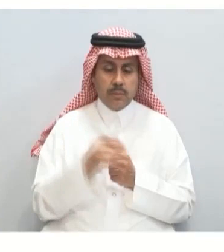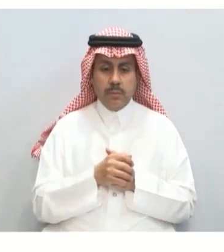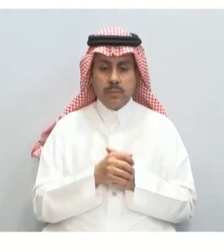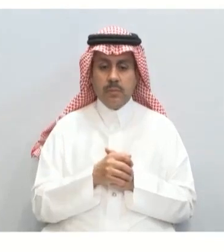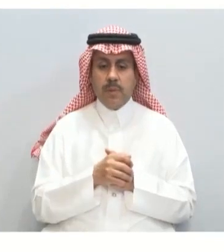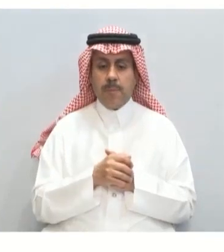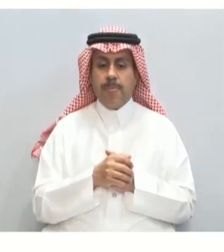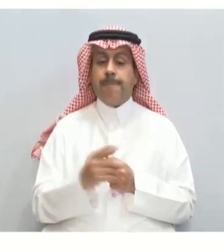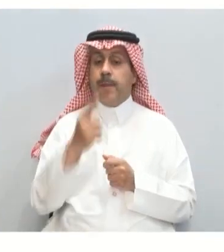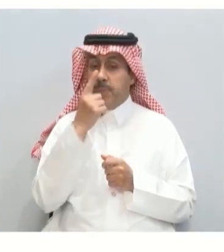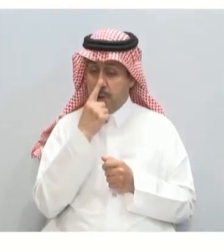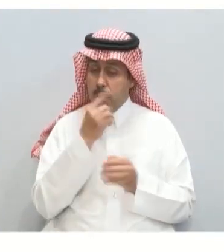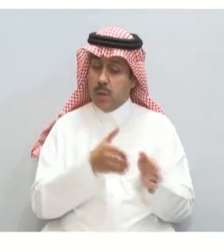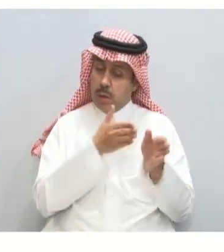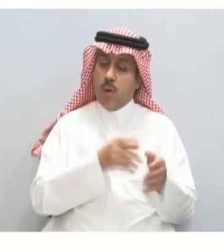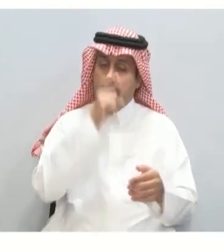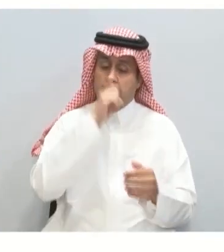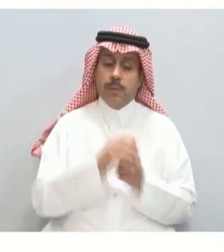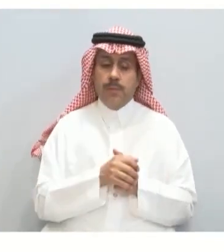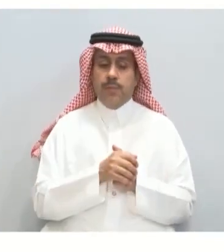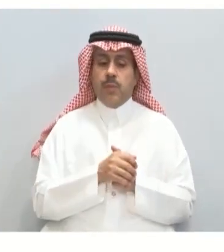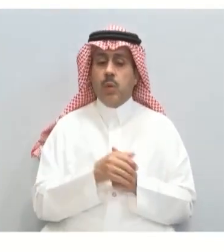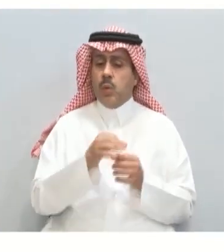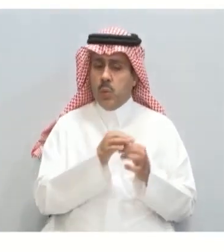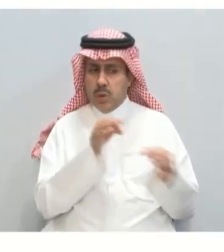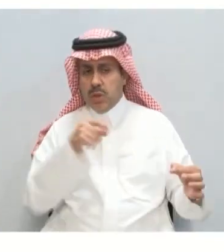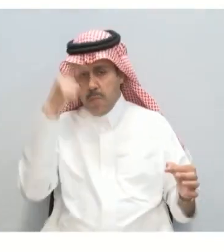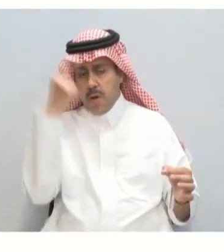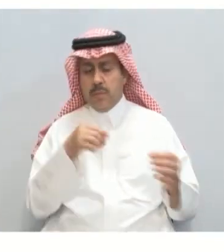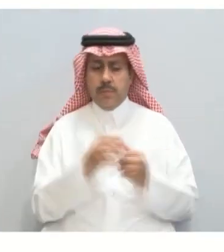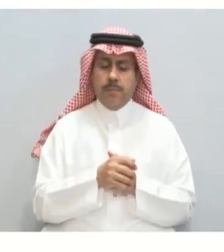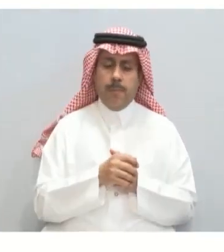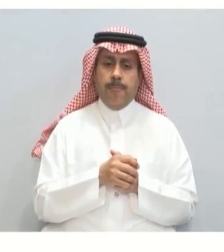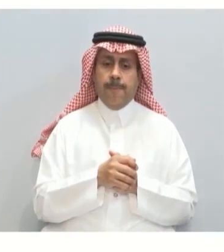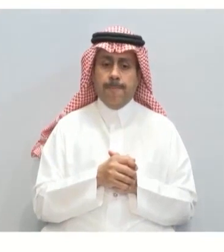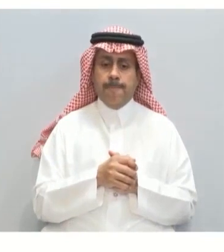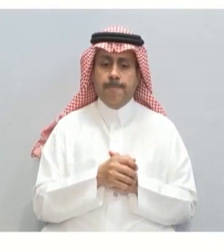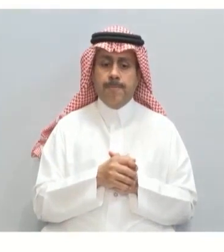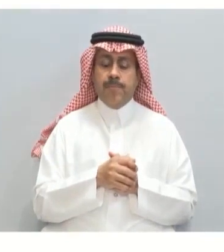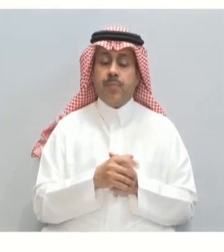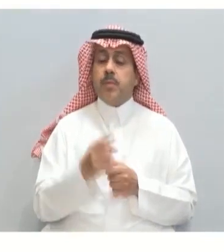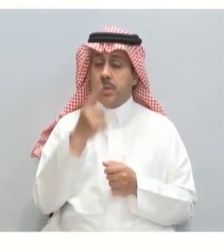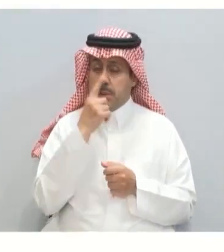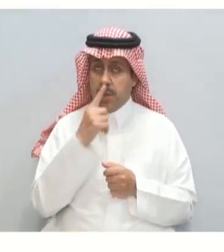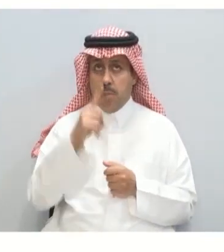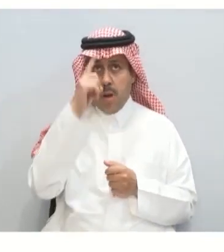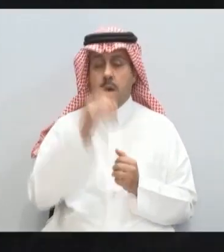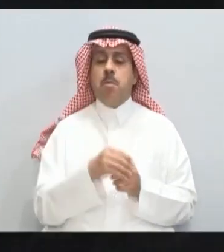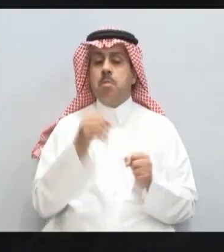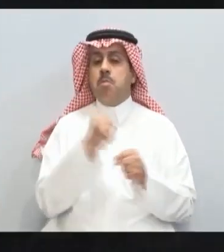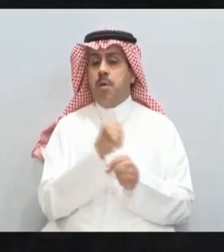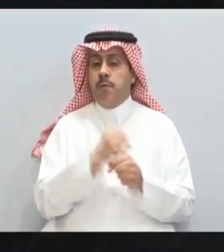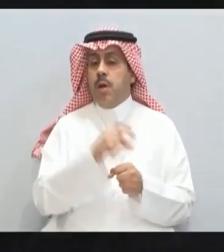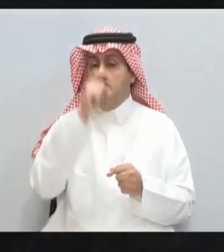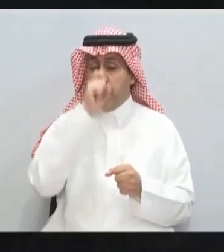والطالبات هو بامتثال اوامره واجتناب نواهيه ما فمن استجاب لله بفعل